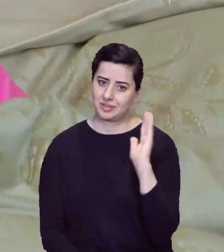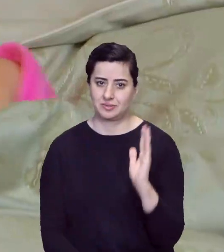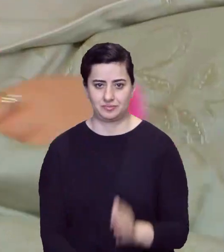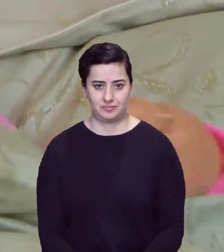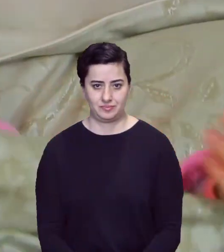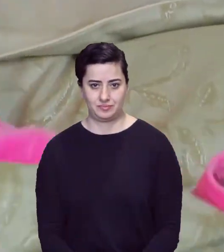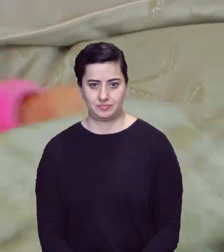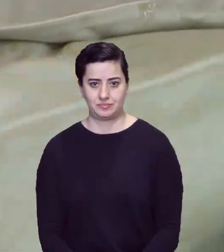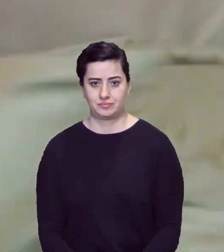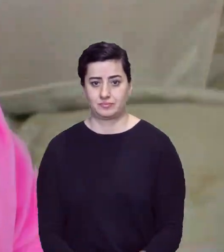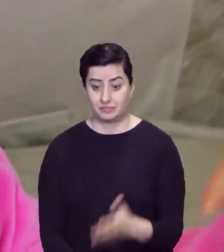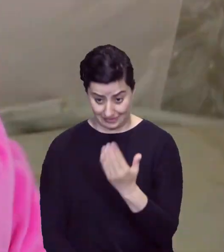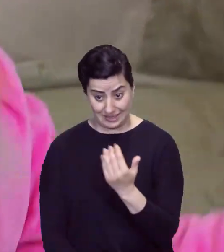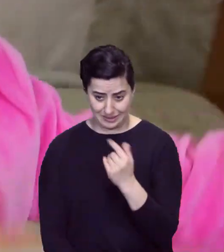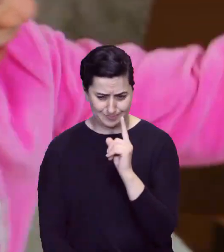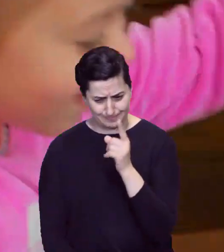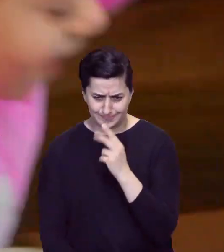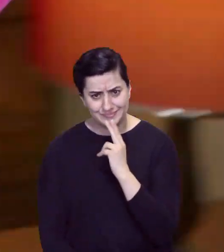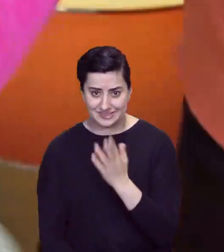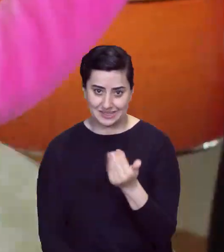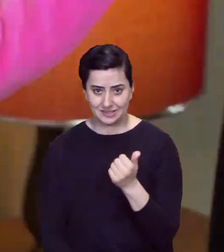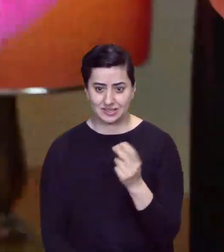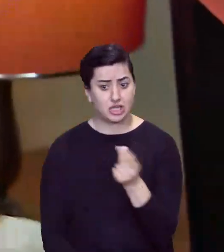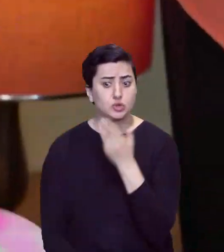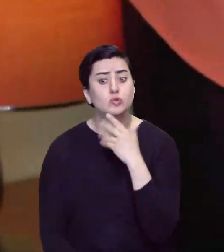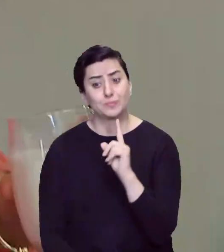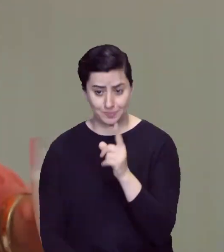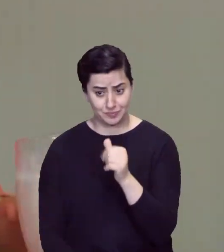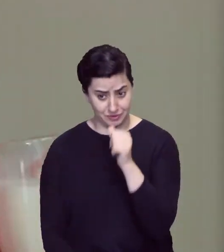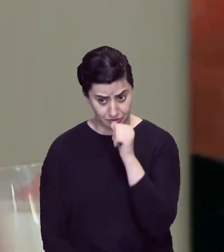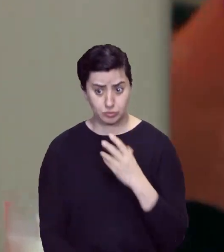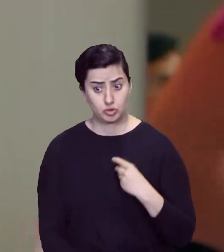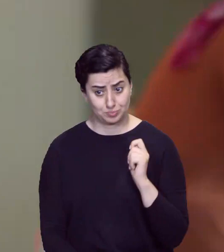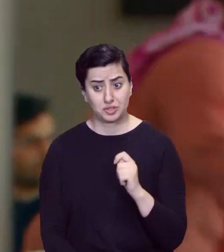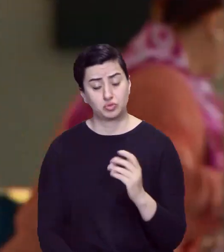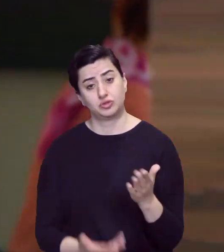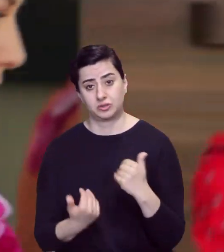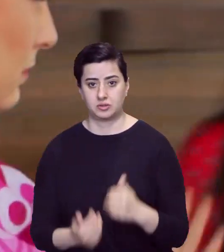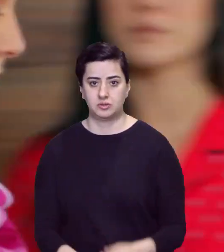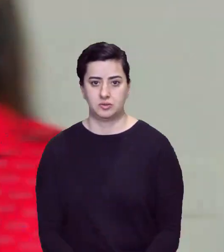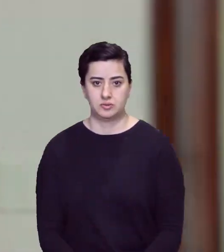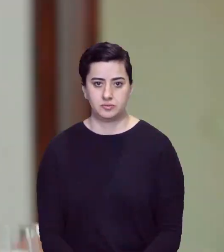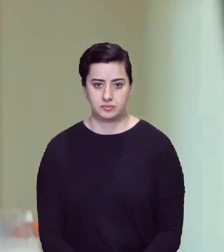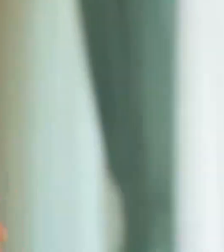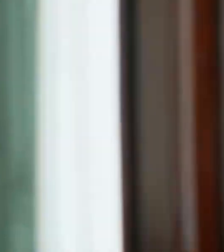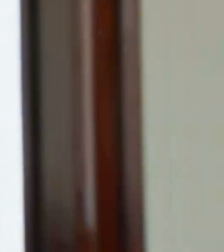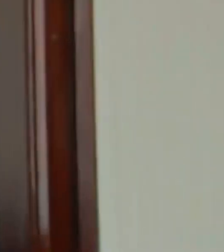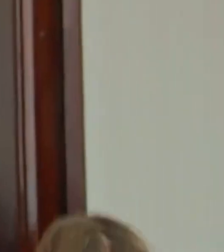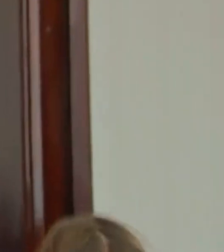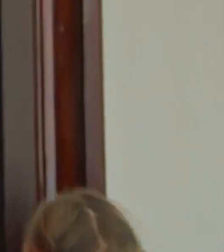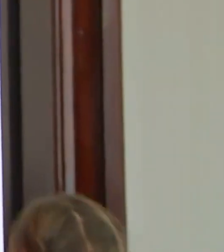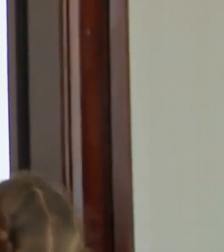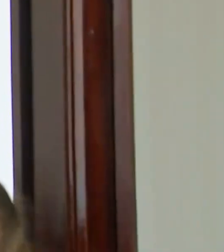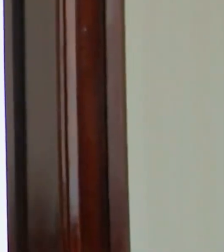Kusura bakmayın çocuklar. Gel kız sarıcı bir, gel, kaçışın yok, içeceksin. Gider ayak, hala koltuğa